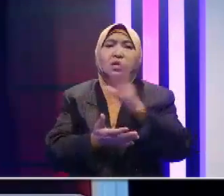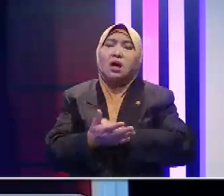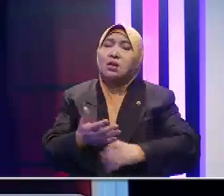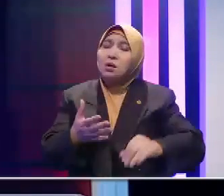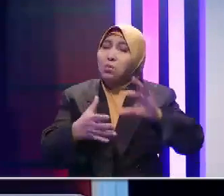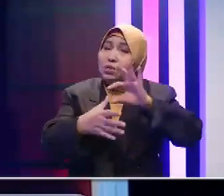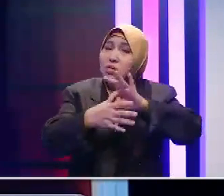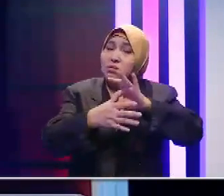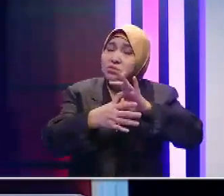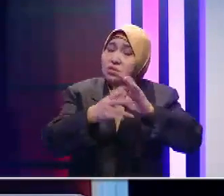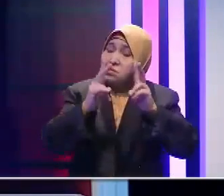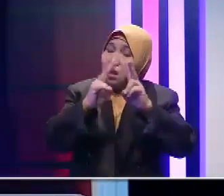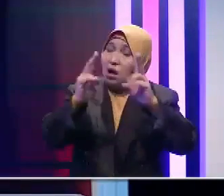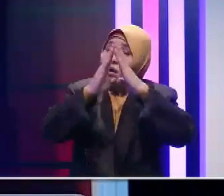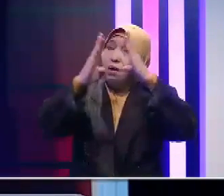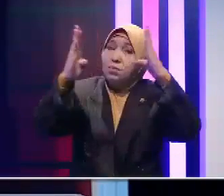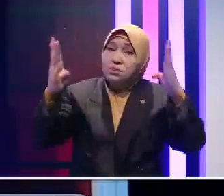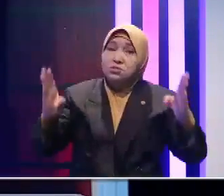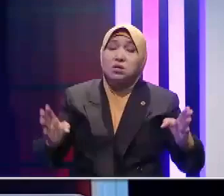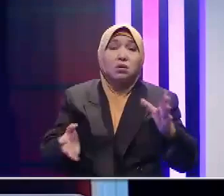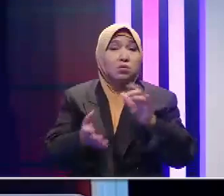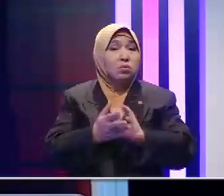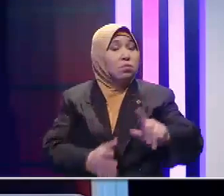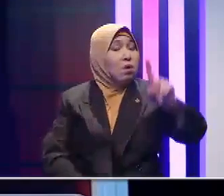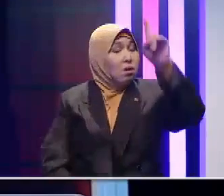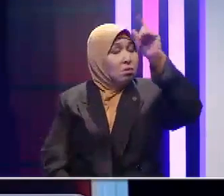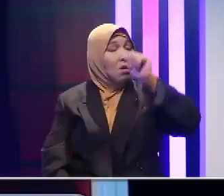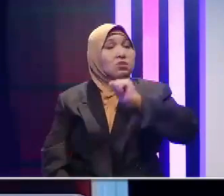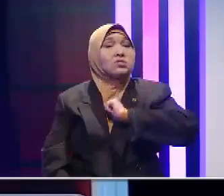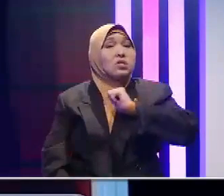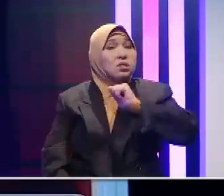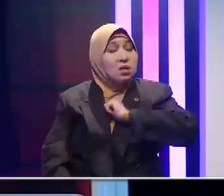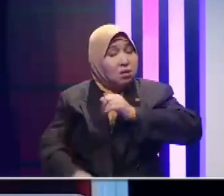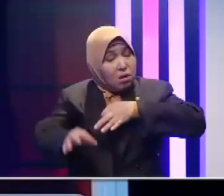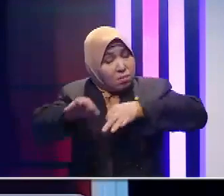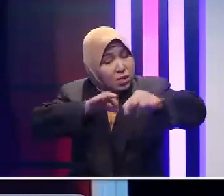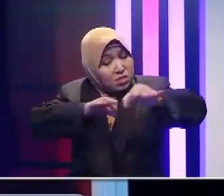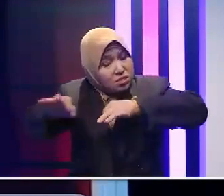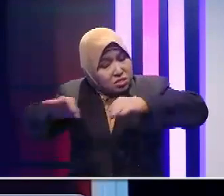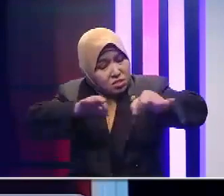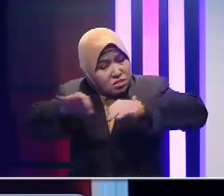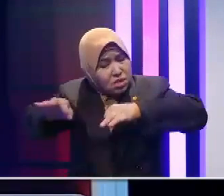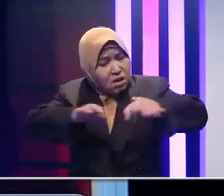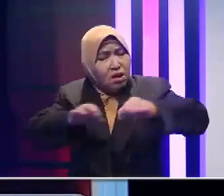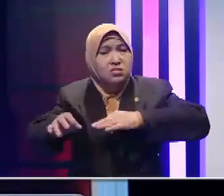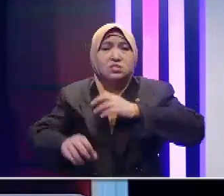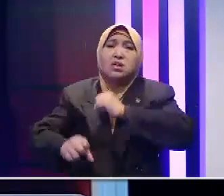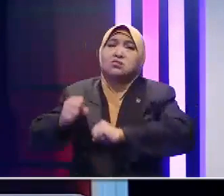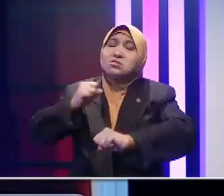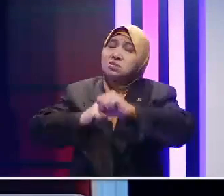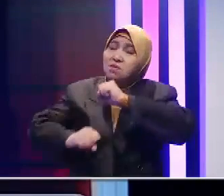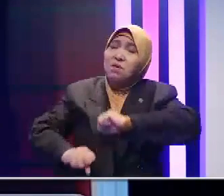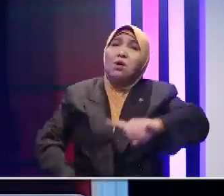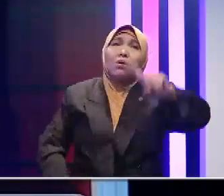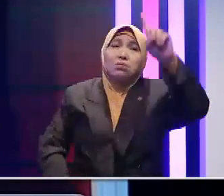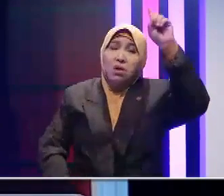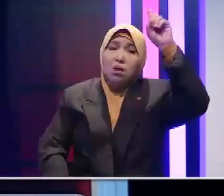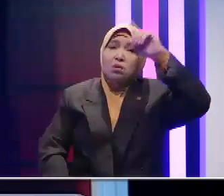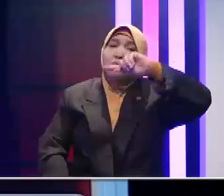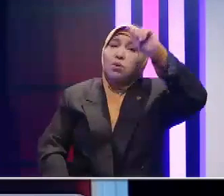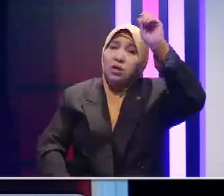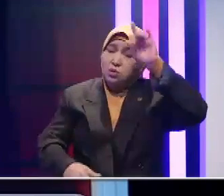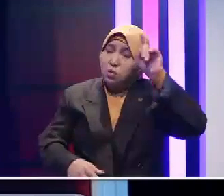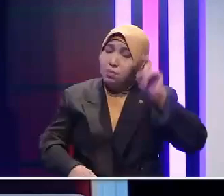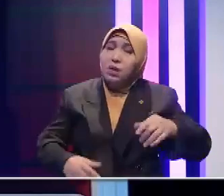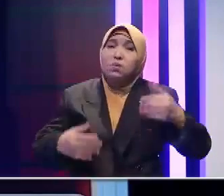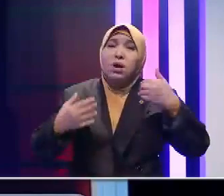dia sangat besar. Masya-Allah. Untuk Allah sendiri menjelaskan sifat dia. Tuhan itu perlu